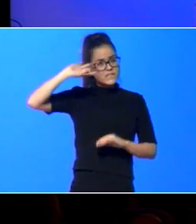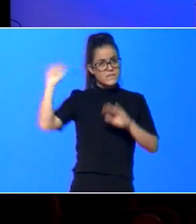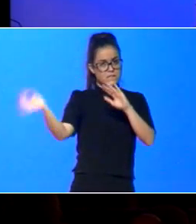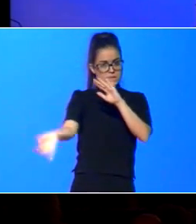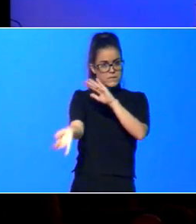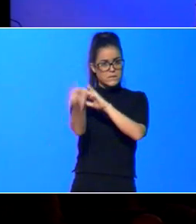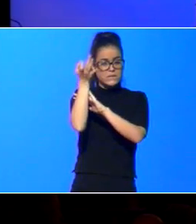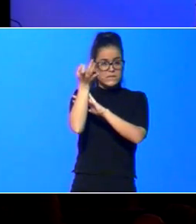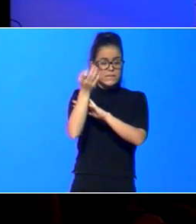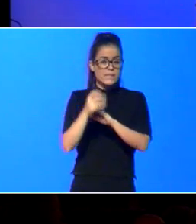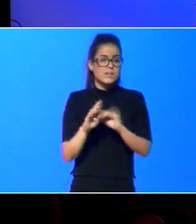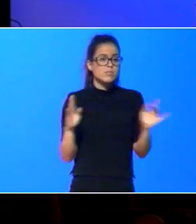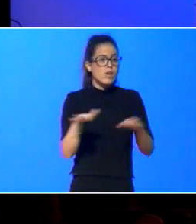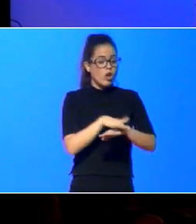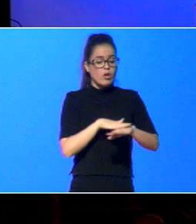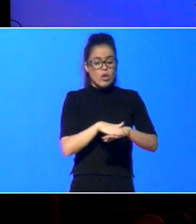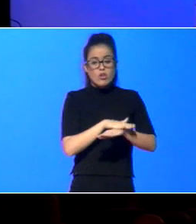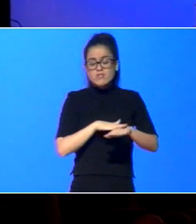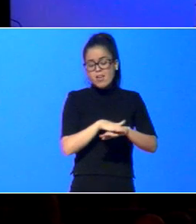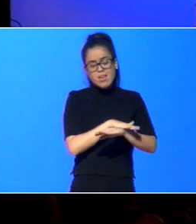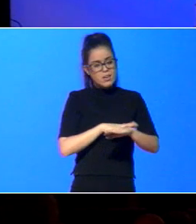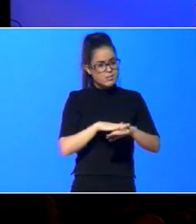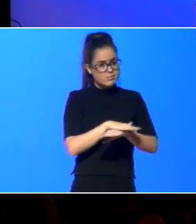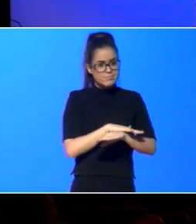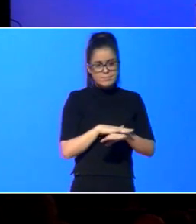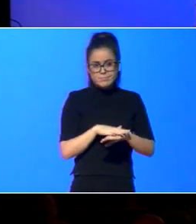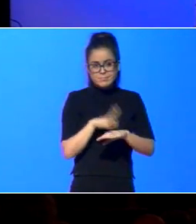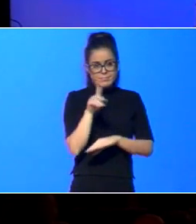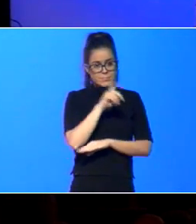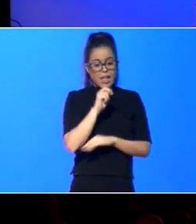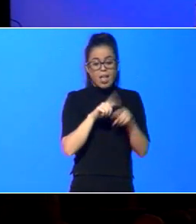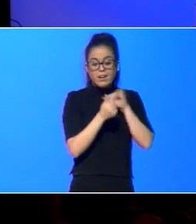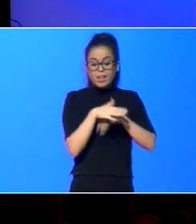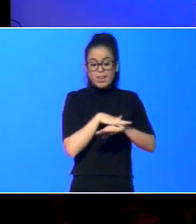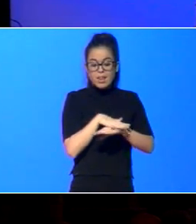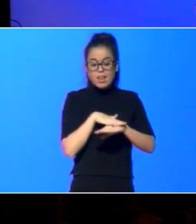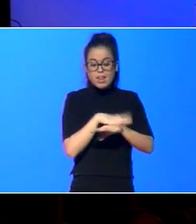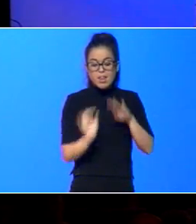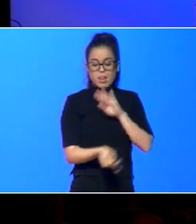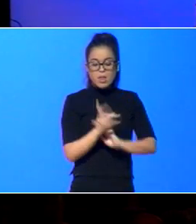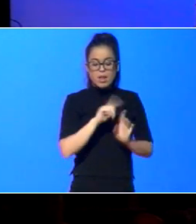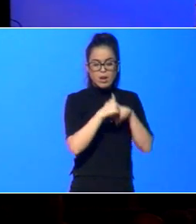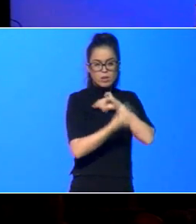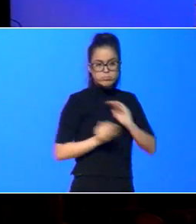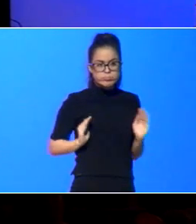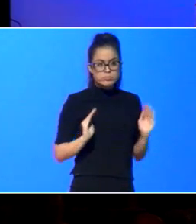sortzia. Oinarrizkoa da, eta hortik hasiko gara ja bidia egiten. Ganera bide hau ez da